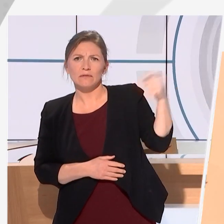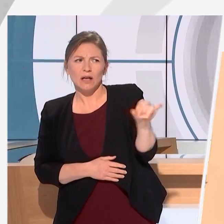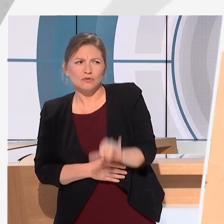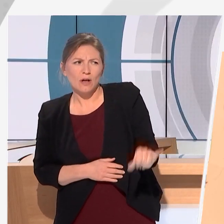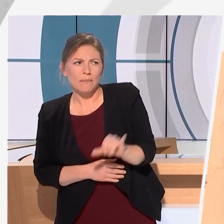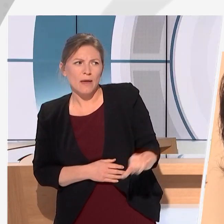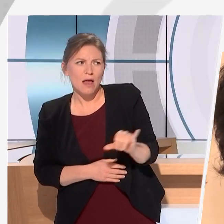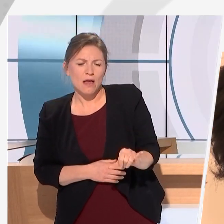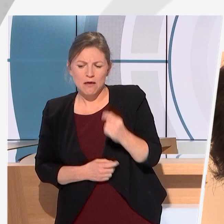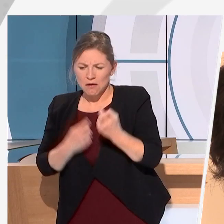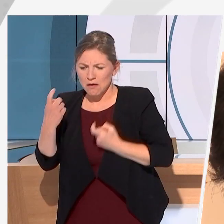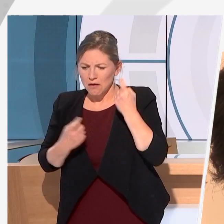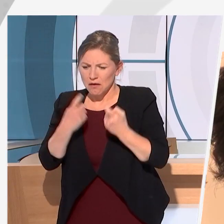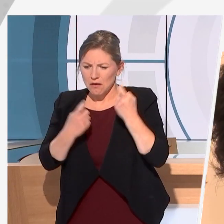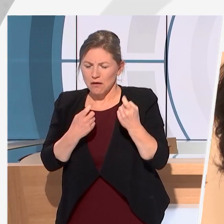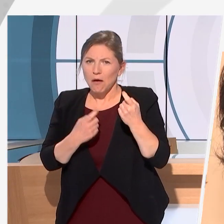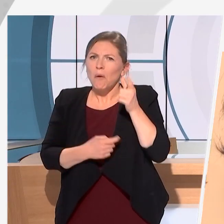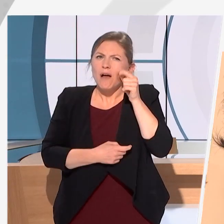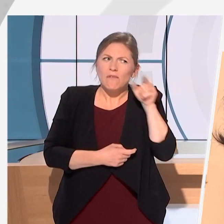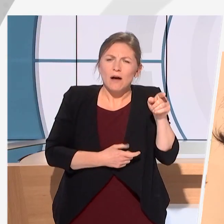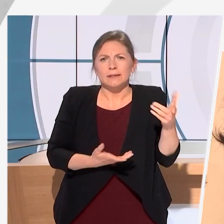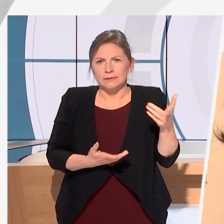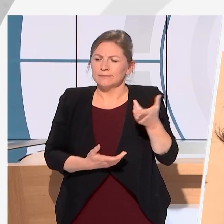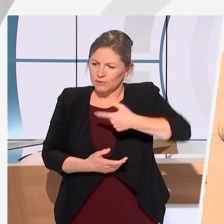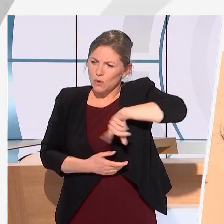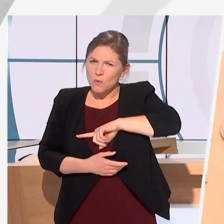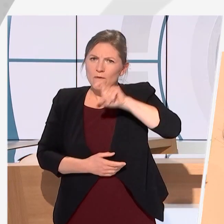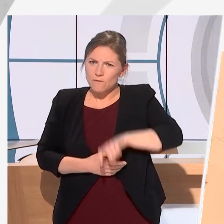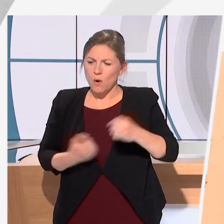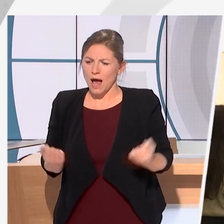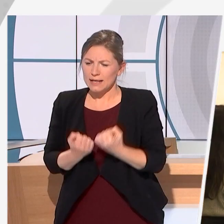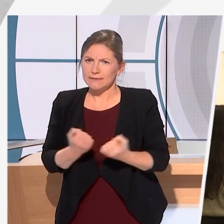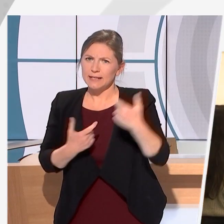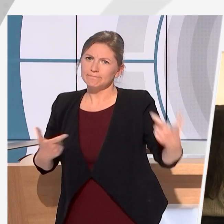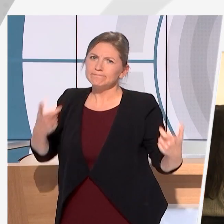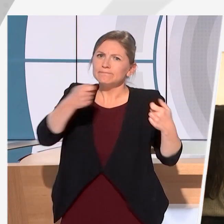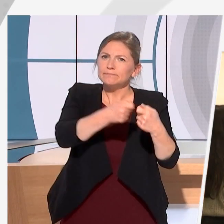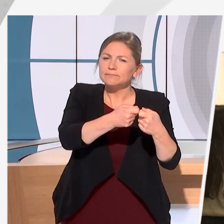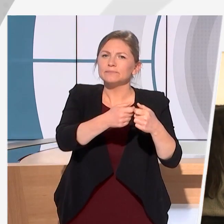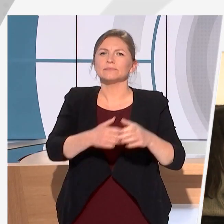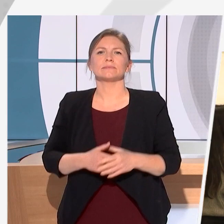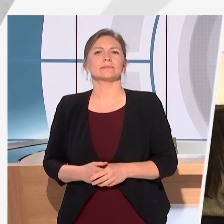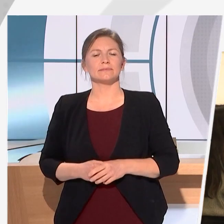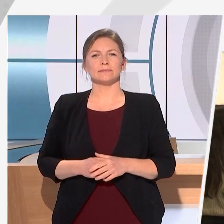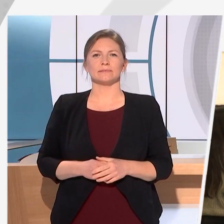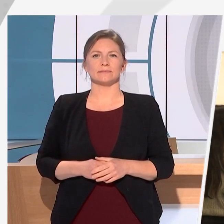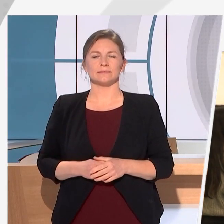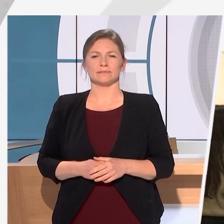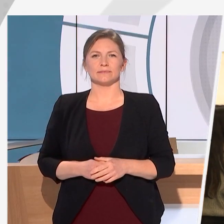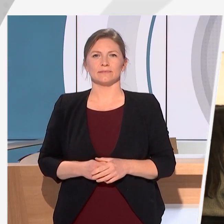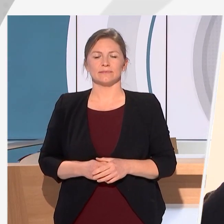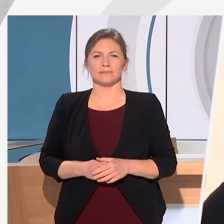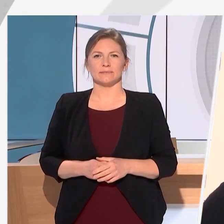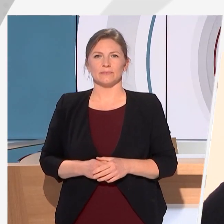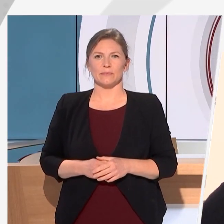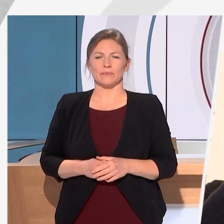ils ne fréquentent pas nos centres parce qu'on n'a pas d'activité spécifique pour eux. C'est à nous aussi d'y aller vers ces